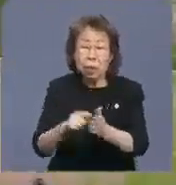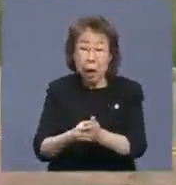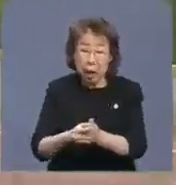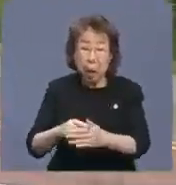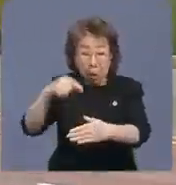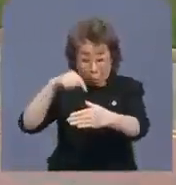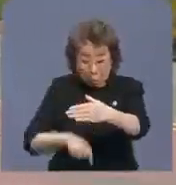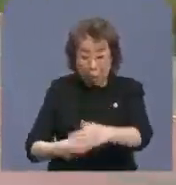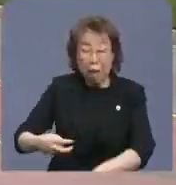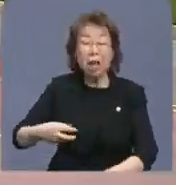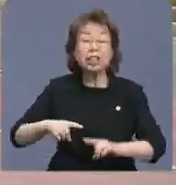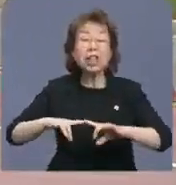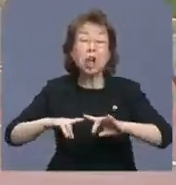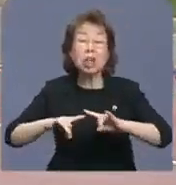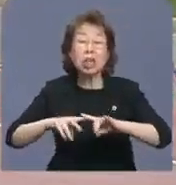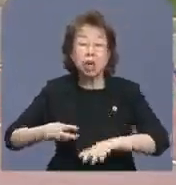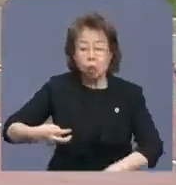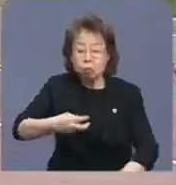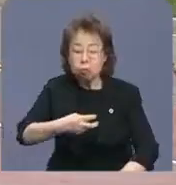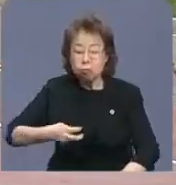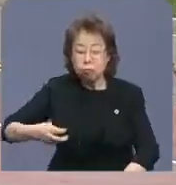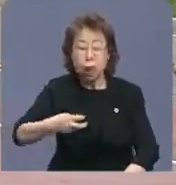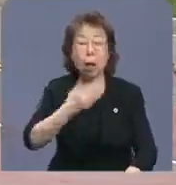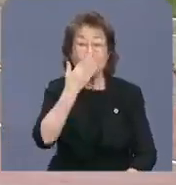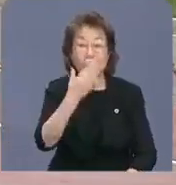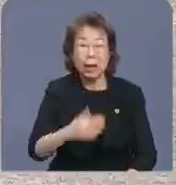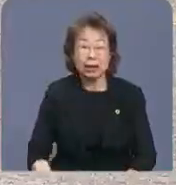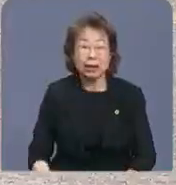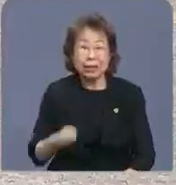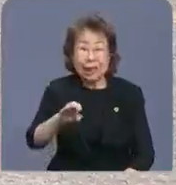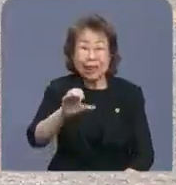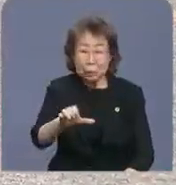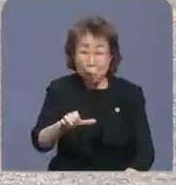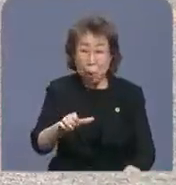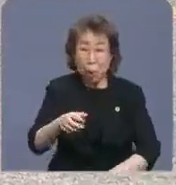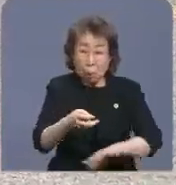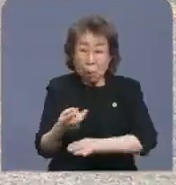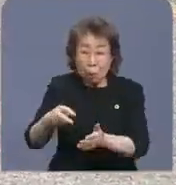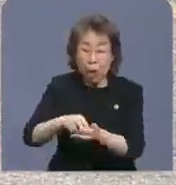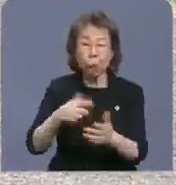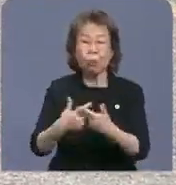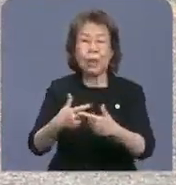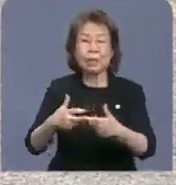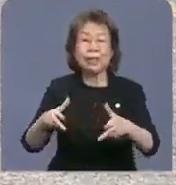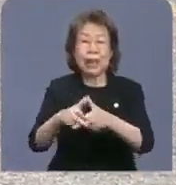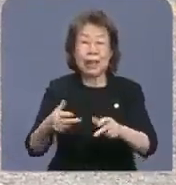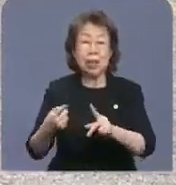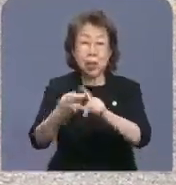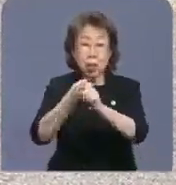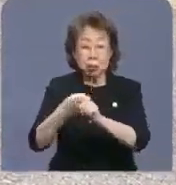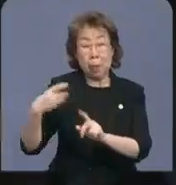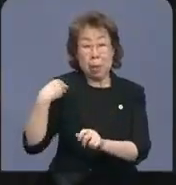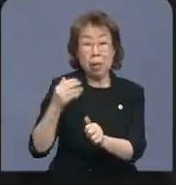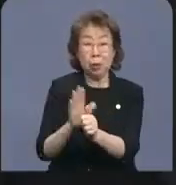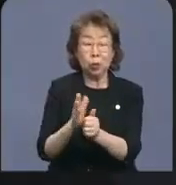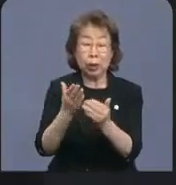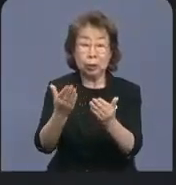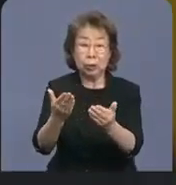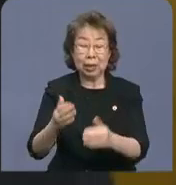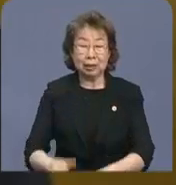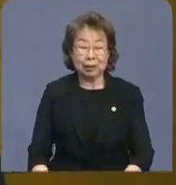전기 셔틀버스도 운행 합니다 45인승 셔틀 버스는 부산 장애인 총연합회 가 지원합니다